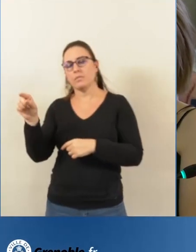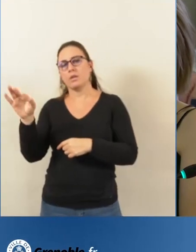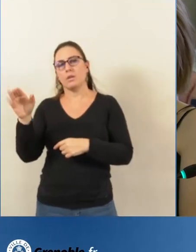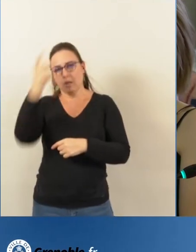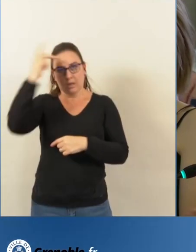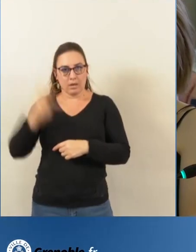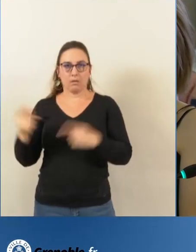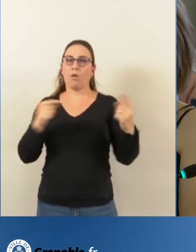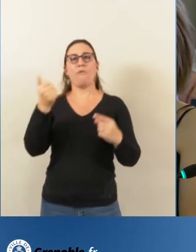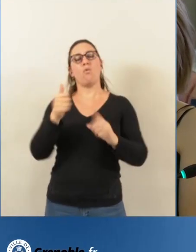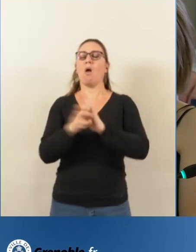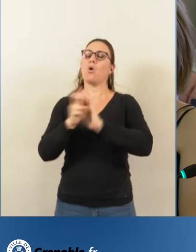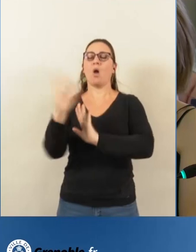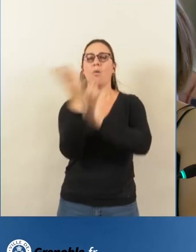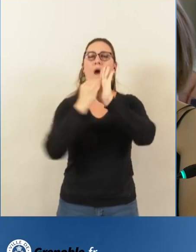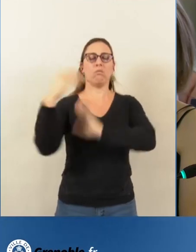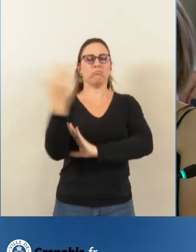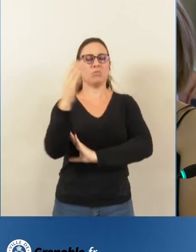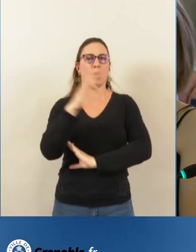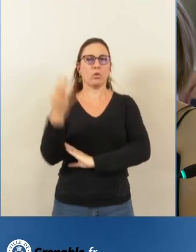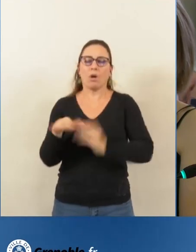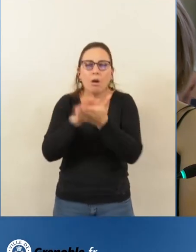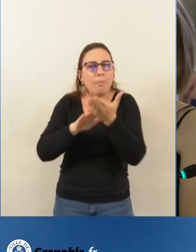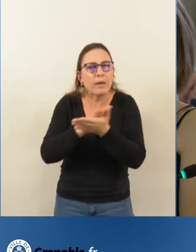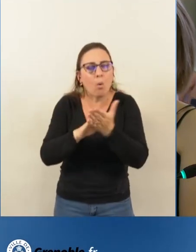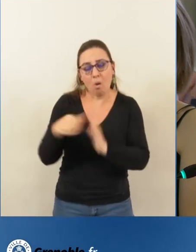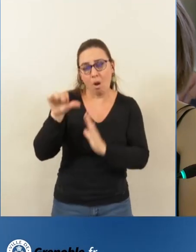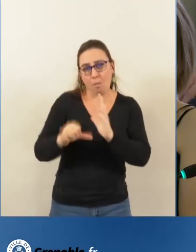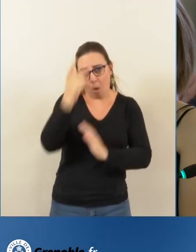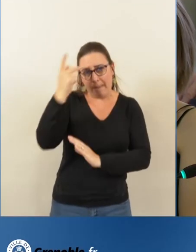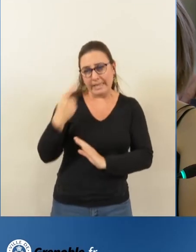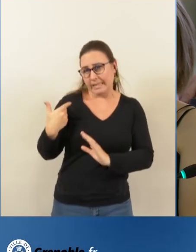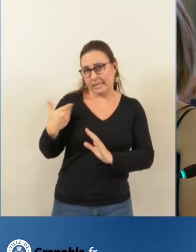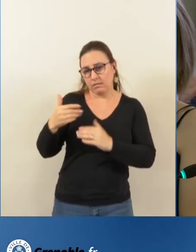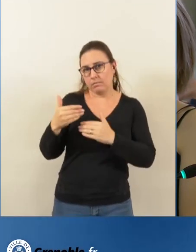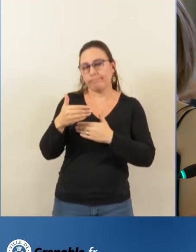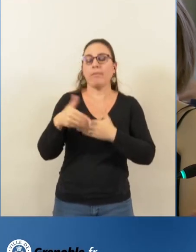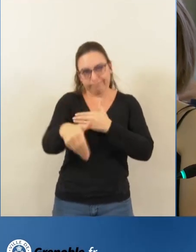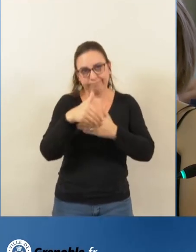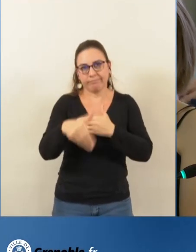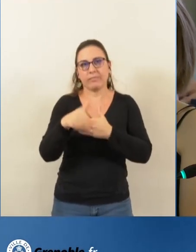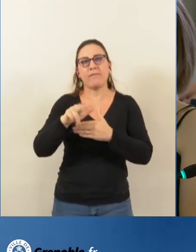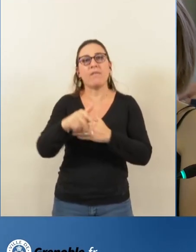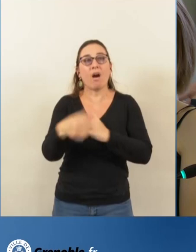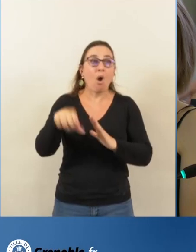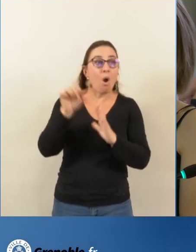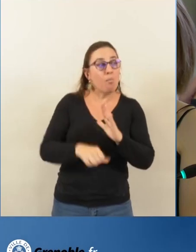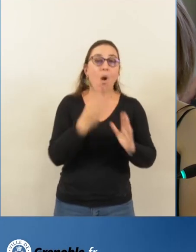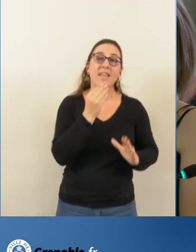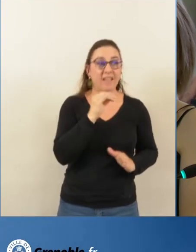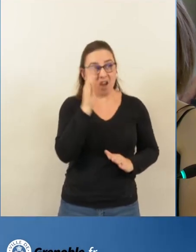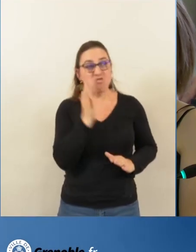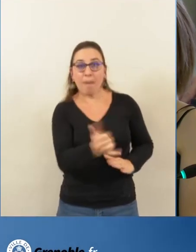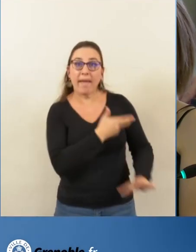exemplaire pardonnez-moi je vous rappelle qu'il y a le mois palestinien de la Palestine qui arrive à Grenoble je n'ai jamais vu le mois israélien et